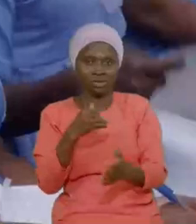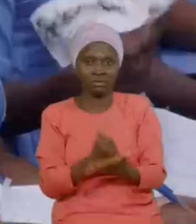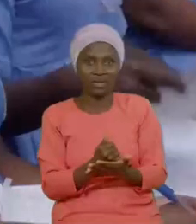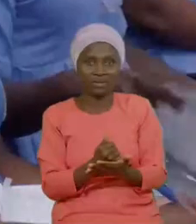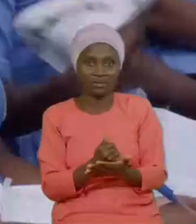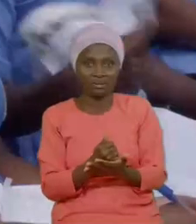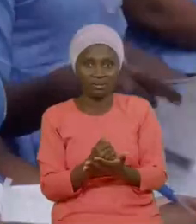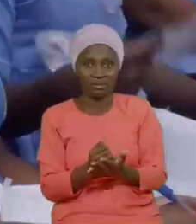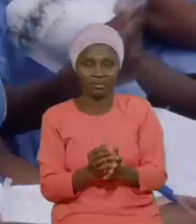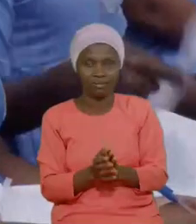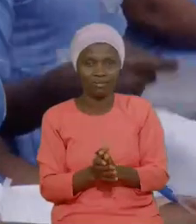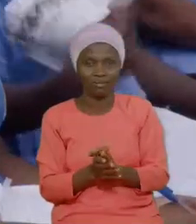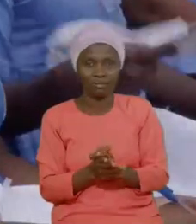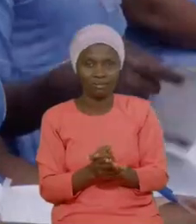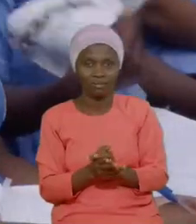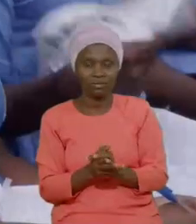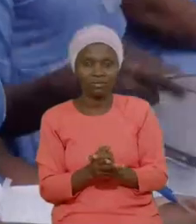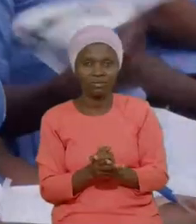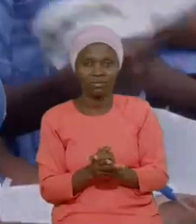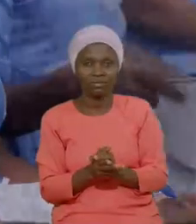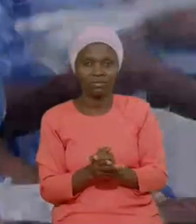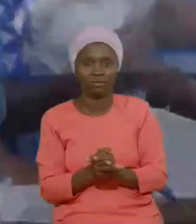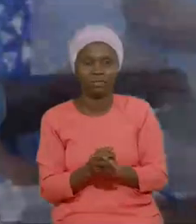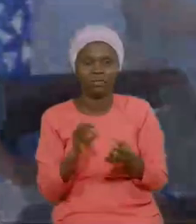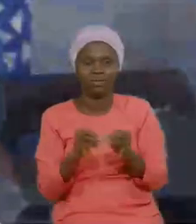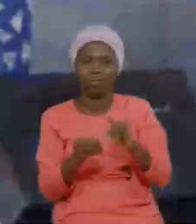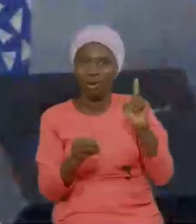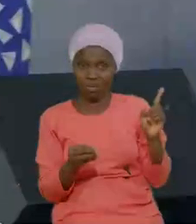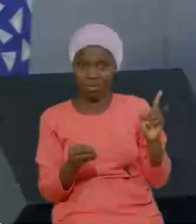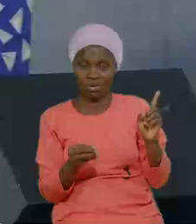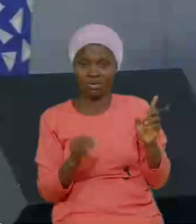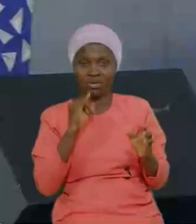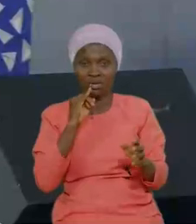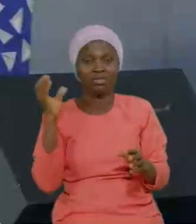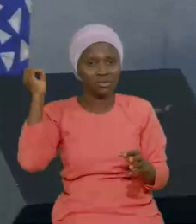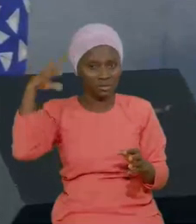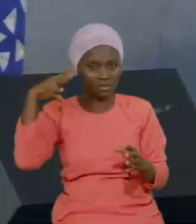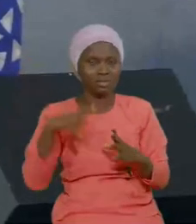Et tu vas espérer de hautes réalisations par la grâce de Dieu.